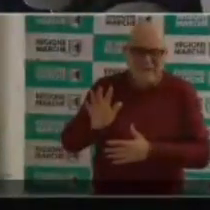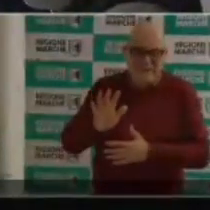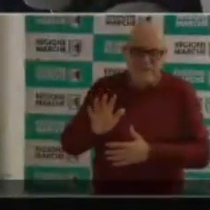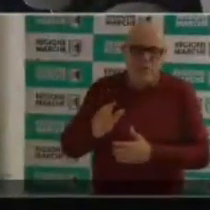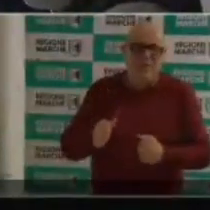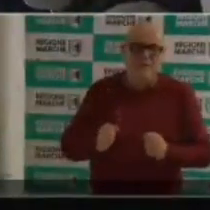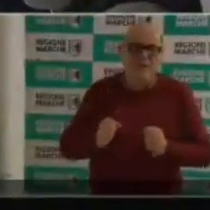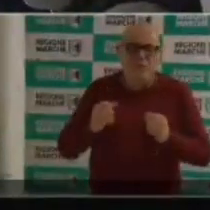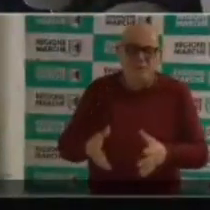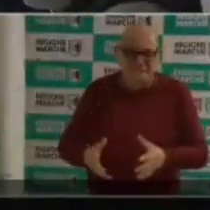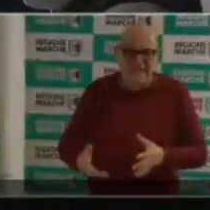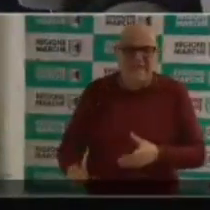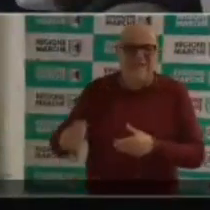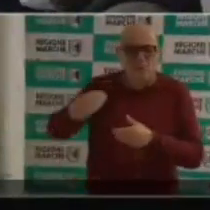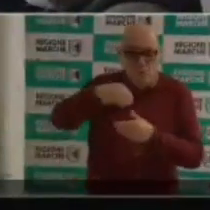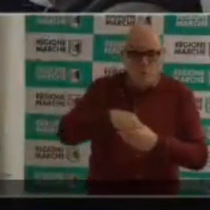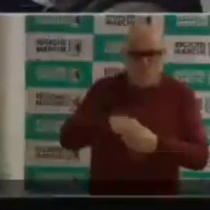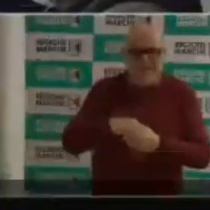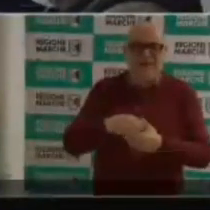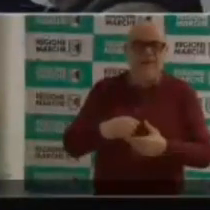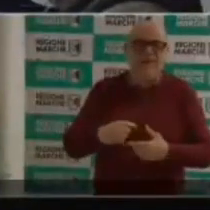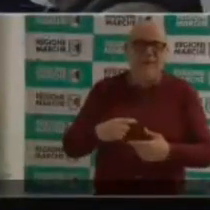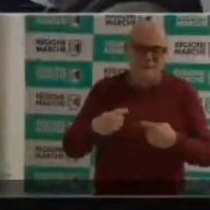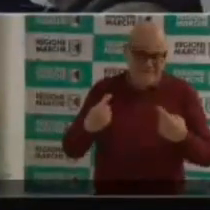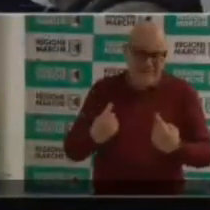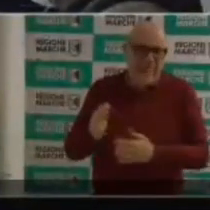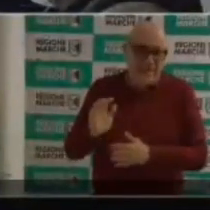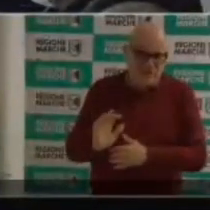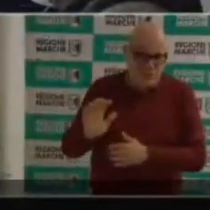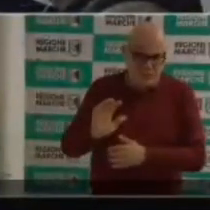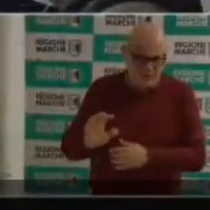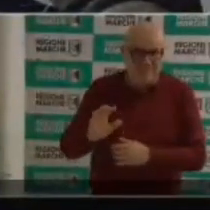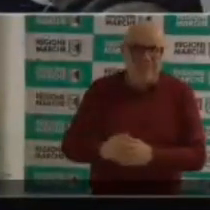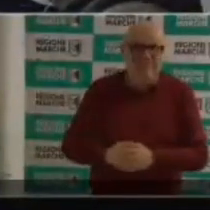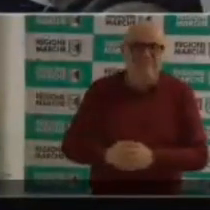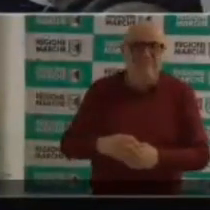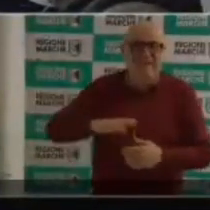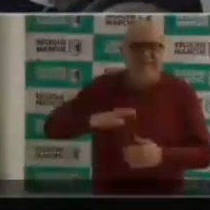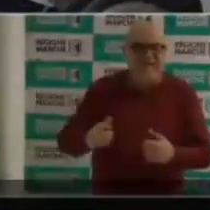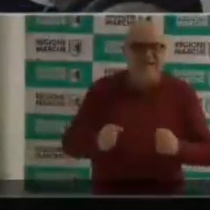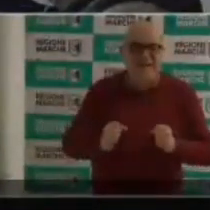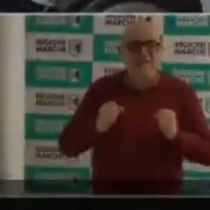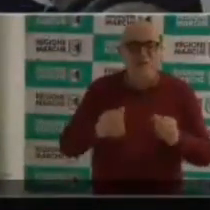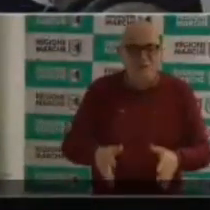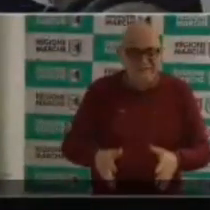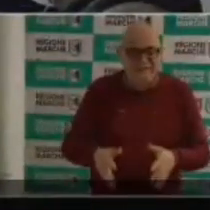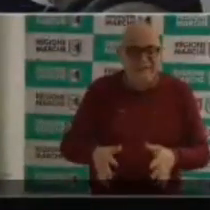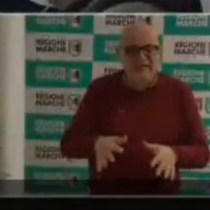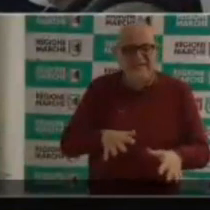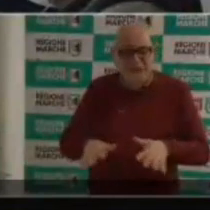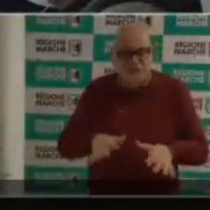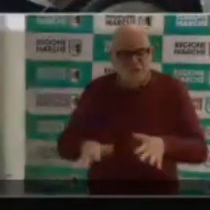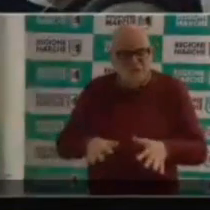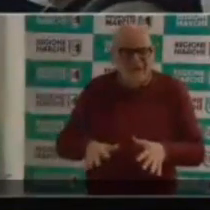di inclusione anche di tutta l'amministrazione. L'altra volontà di questa amministrazione è quella di agire anche sulle aree interne, quindi